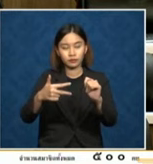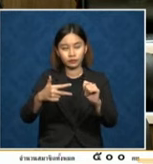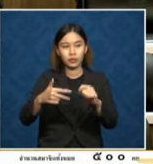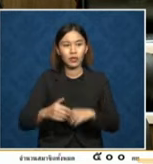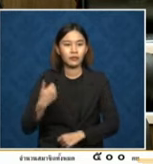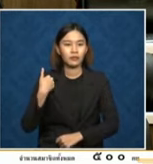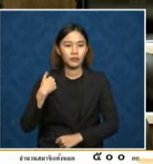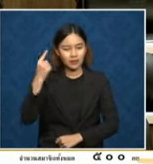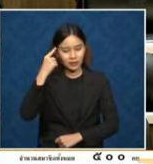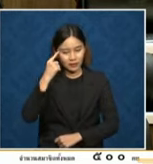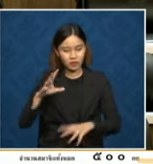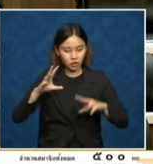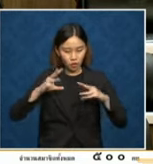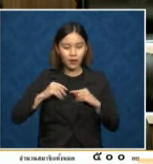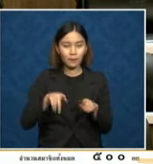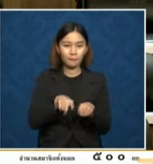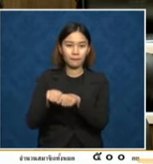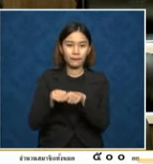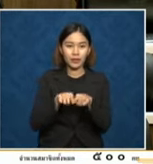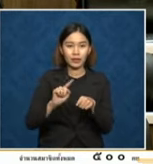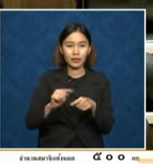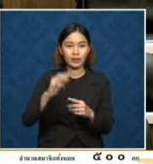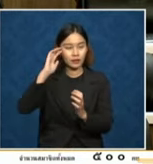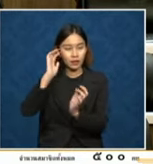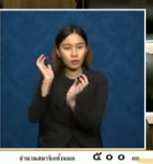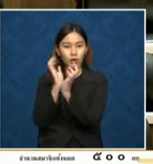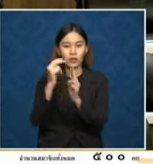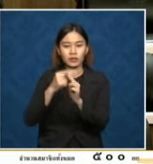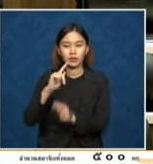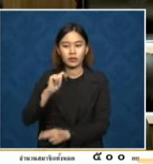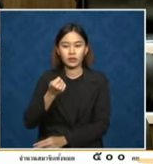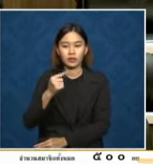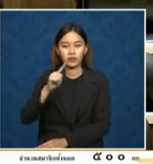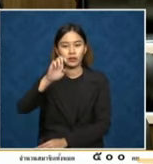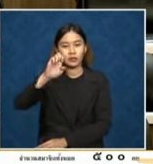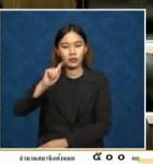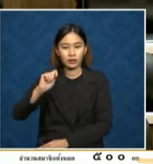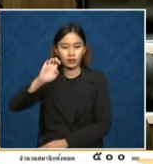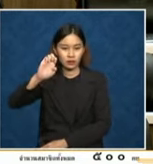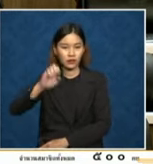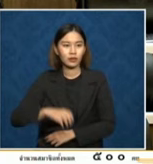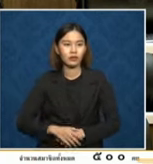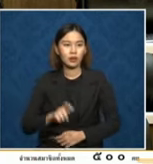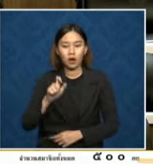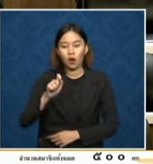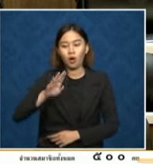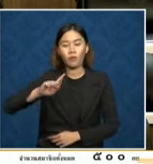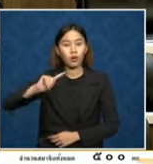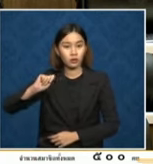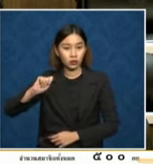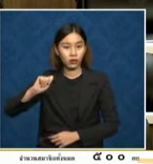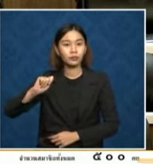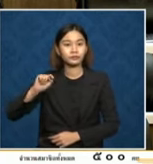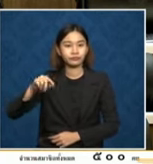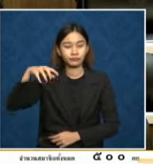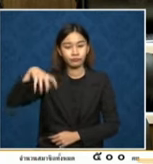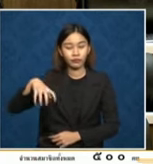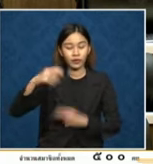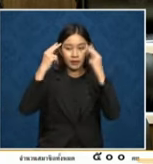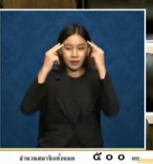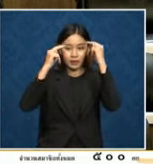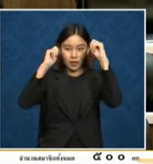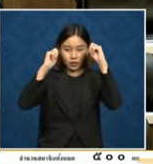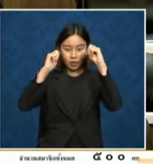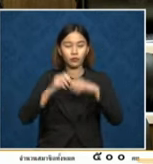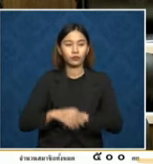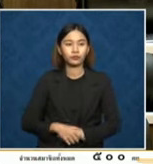และมีความเห็นชอบตรงกันครับโดยร้อยตำรวจตีทิติเนตรสว่างองค์การบริหารส่วนตำบลสามระยอดนายกพี